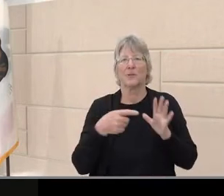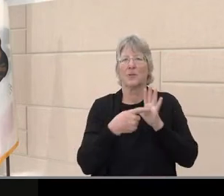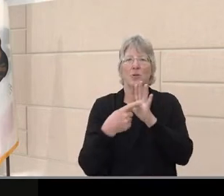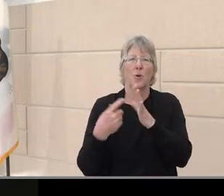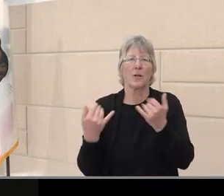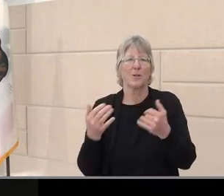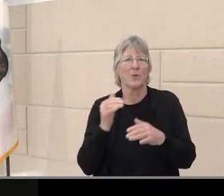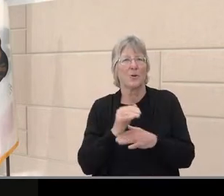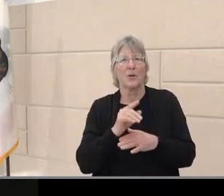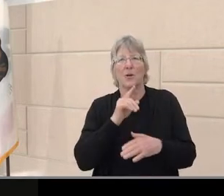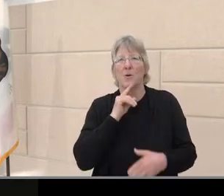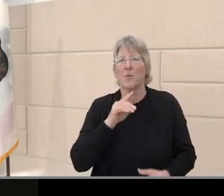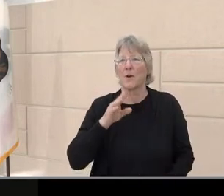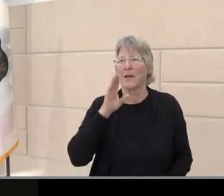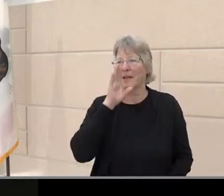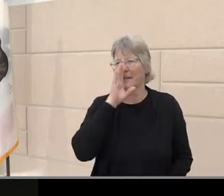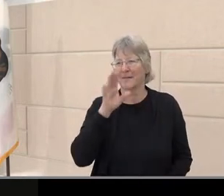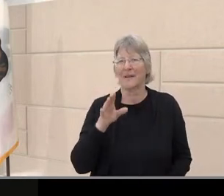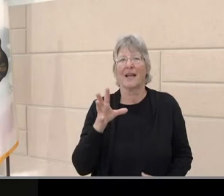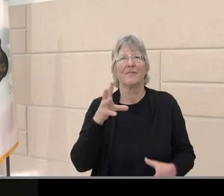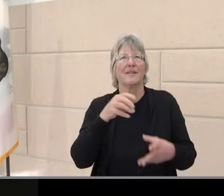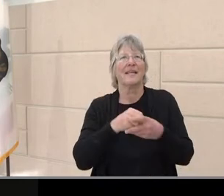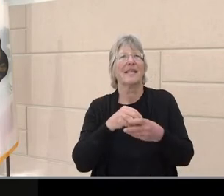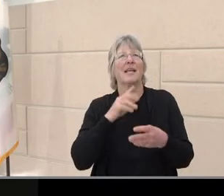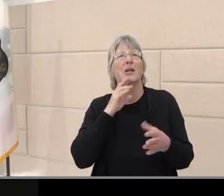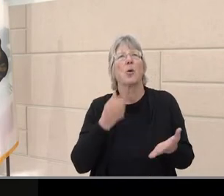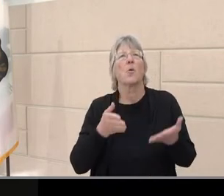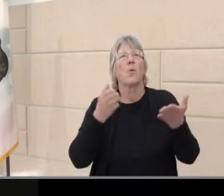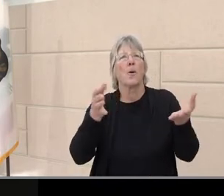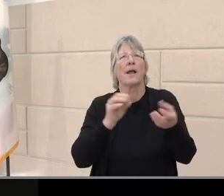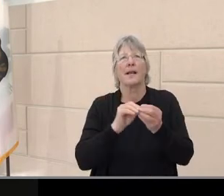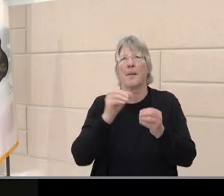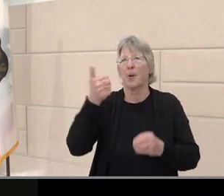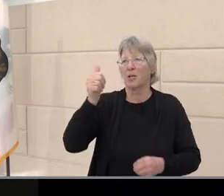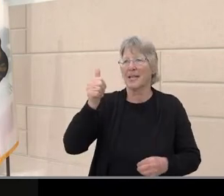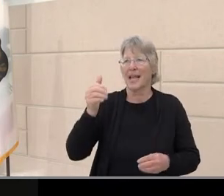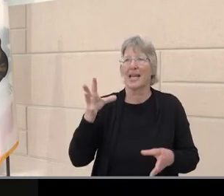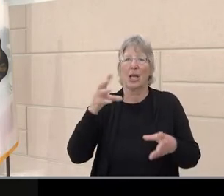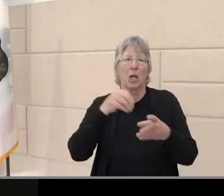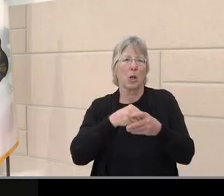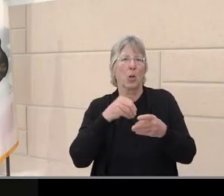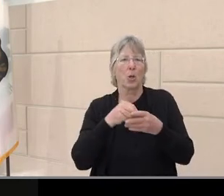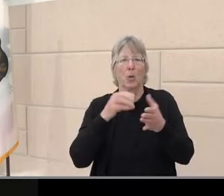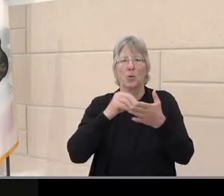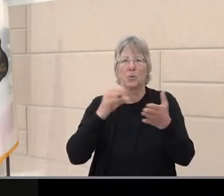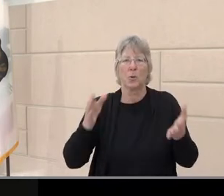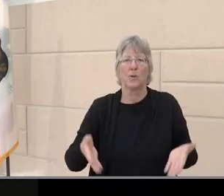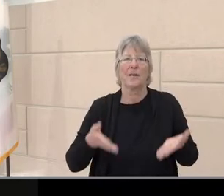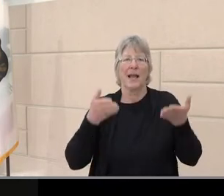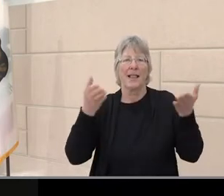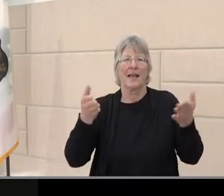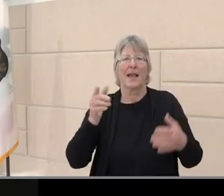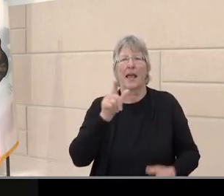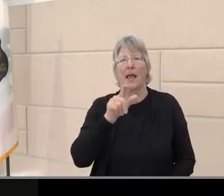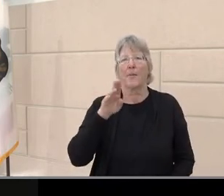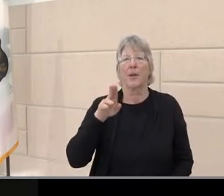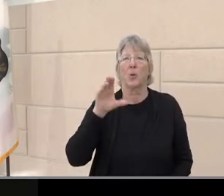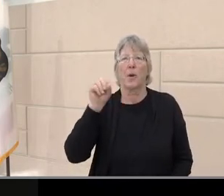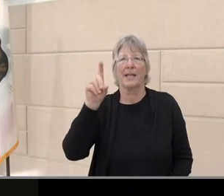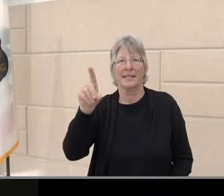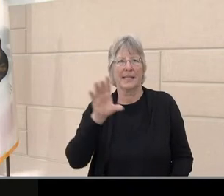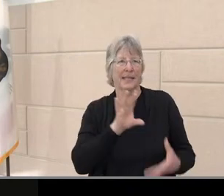ายนะโดยบานคืนทาเซเพื่อเจริญบานมอกเลือกบางไฮปอร์เมียนในขนมการวิธีประชุมห